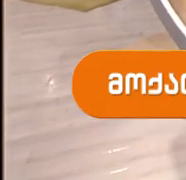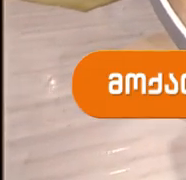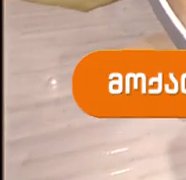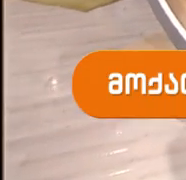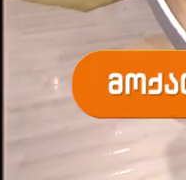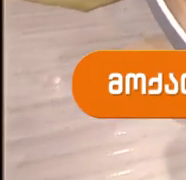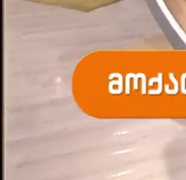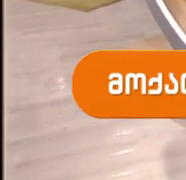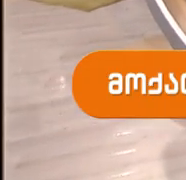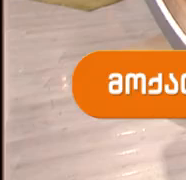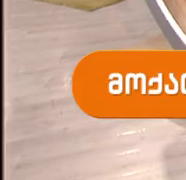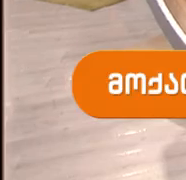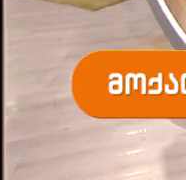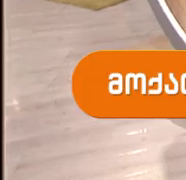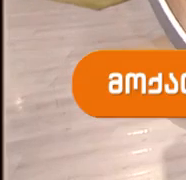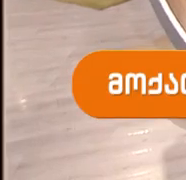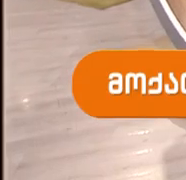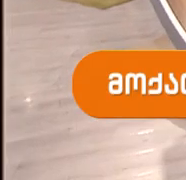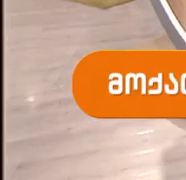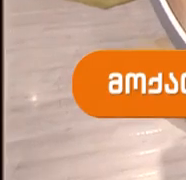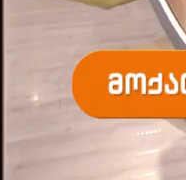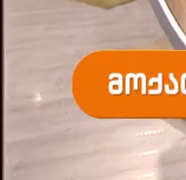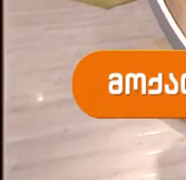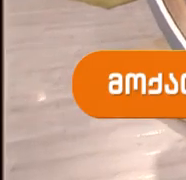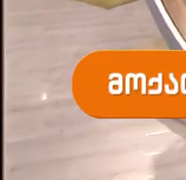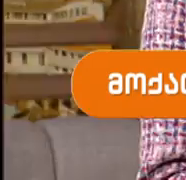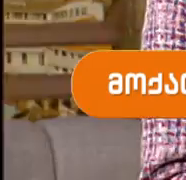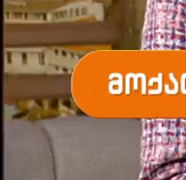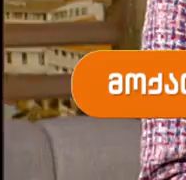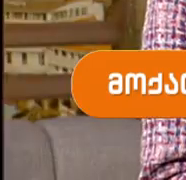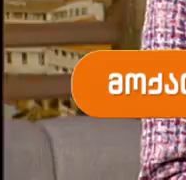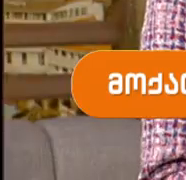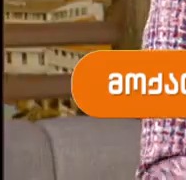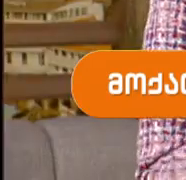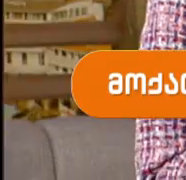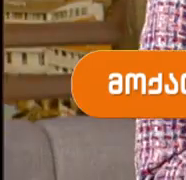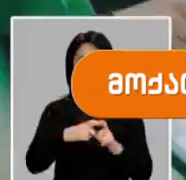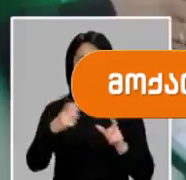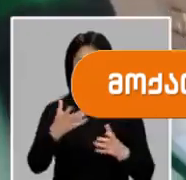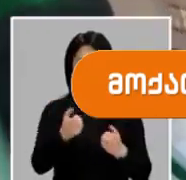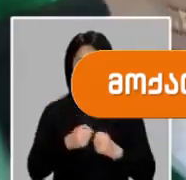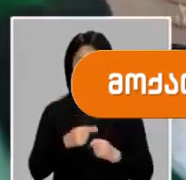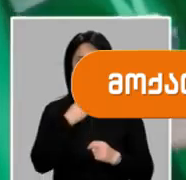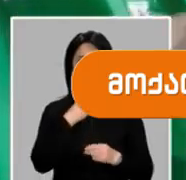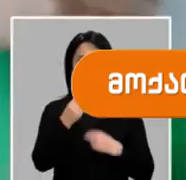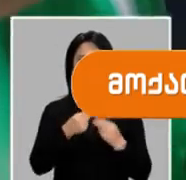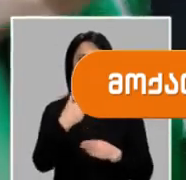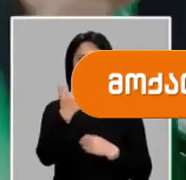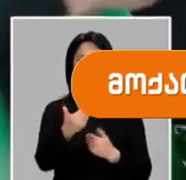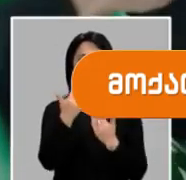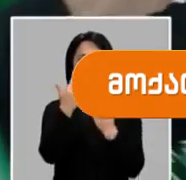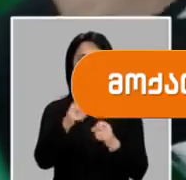ამიტომ შემოხაზო არის მნიშვნელოვანი. შემდეგ მეორე წესი, არავითარ შემთხვევაში, რა თქმა უნდა, არა მხოლოდ უფლებაა ჩვენი რომ ფარულად მივცეთ